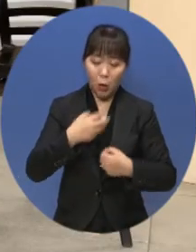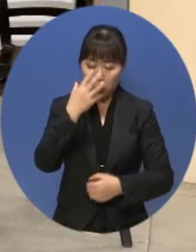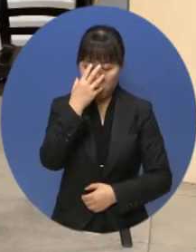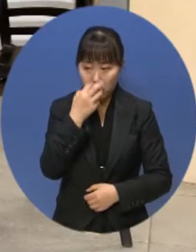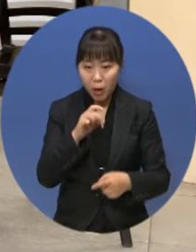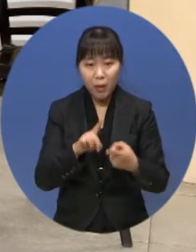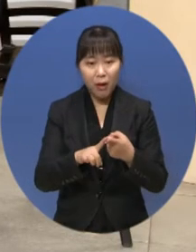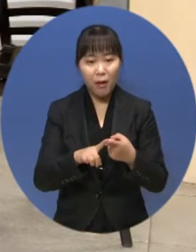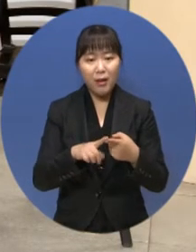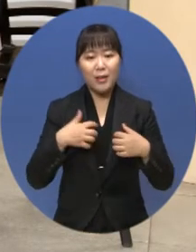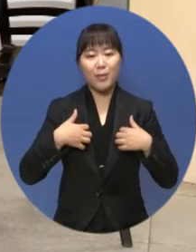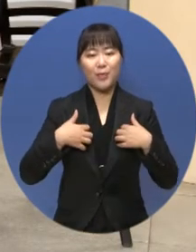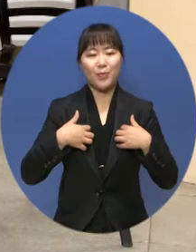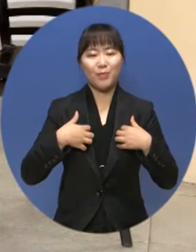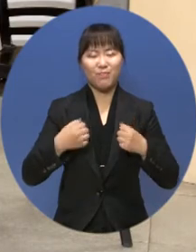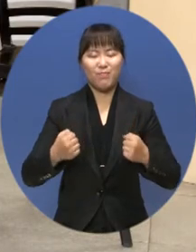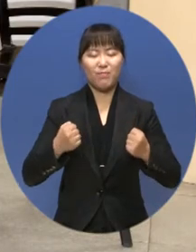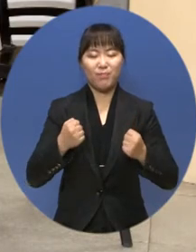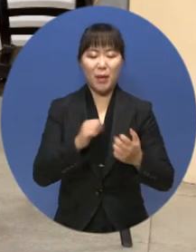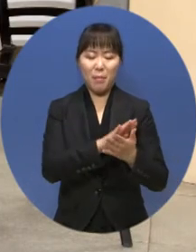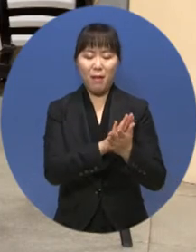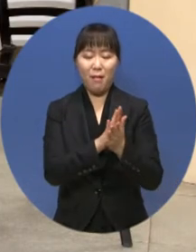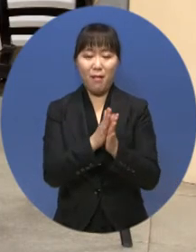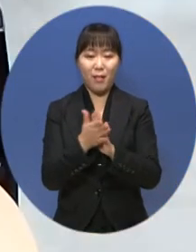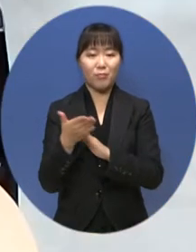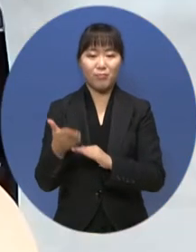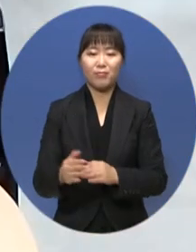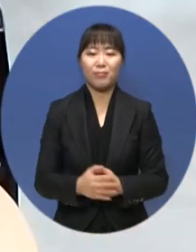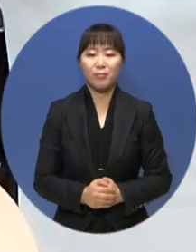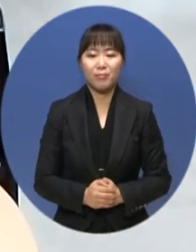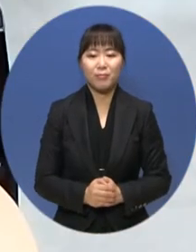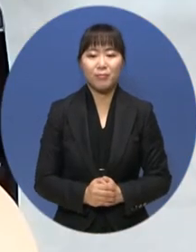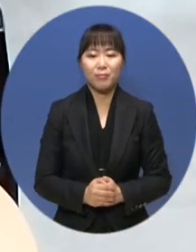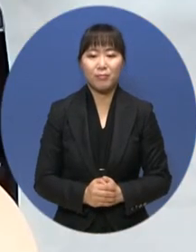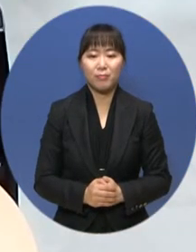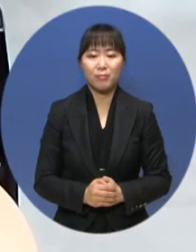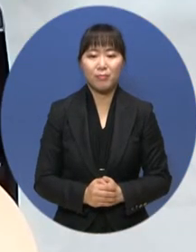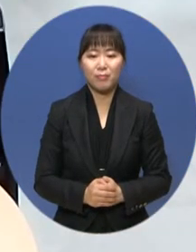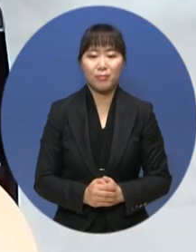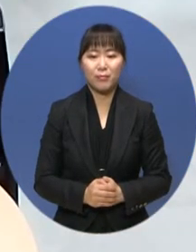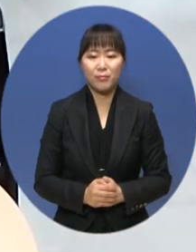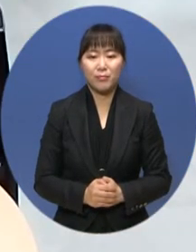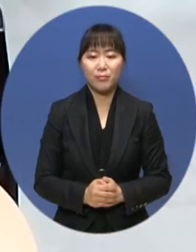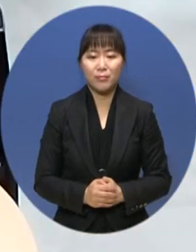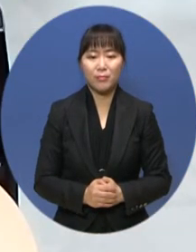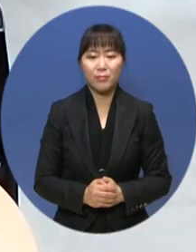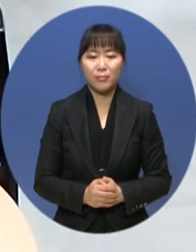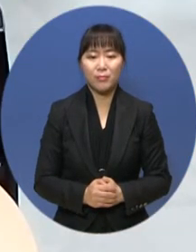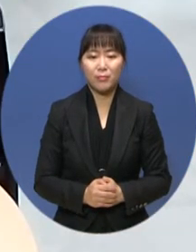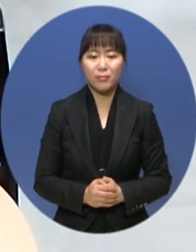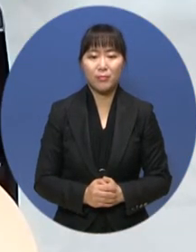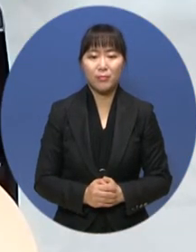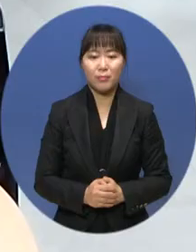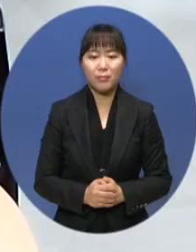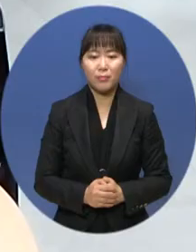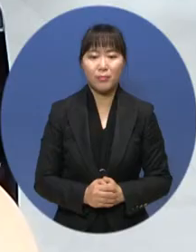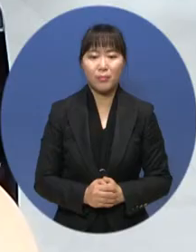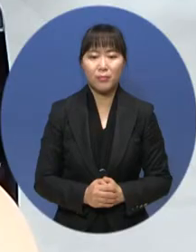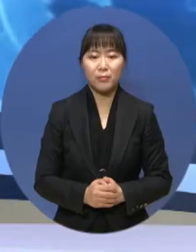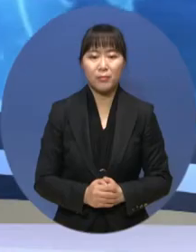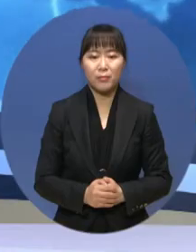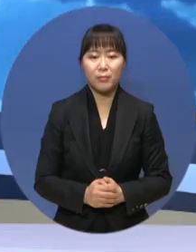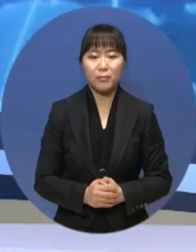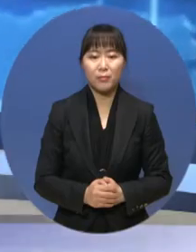우울함을 기쁨과 활력으로 변화시키고 있었습니다. 복지TV 뉴스 정은선입니다.